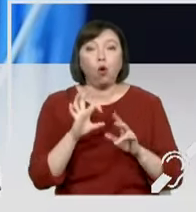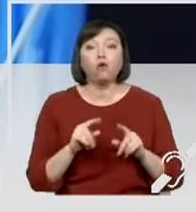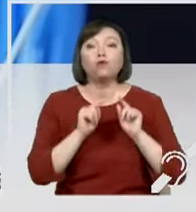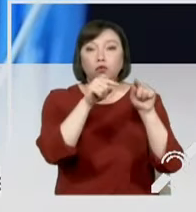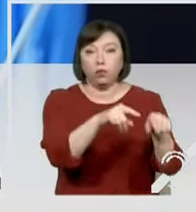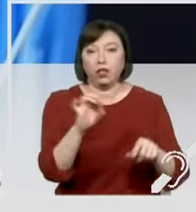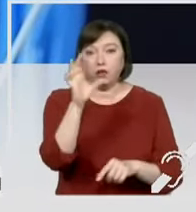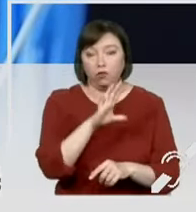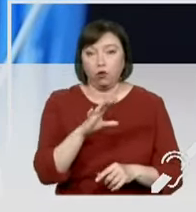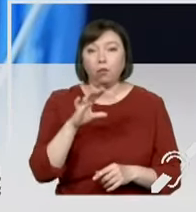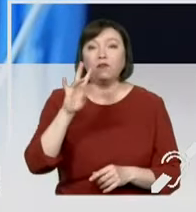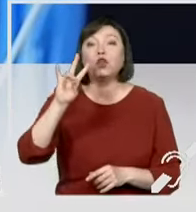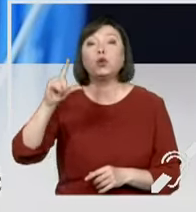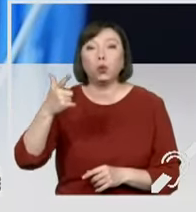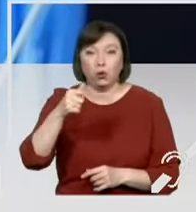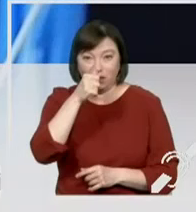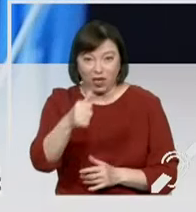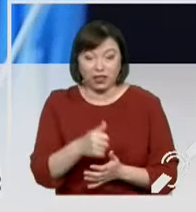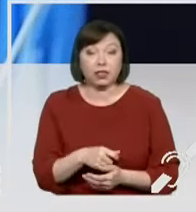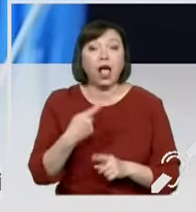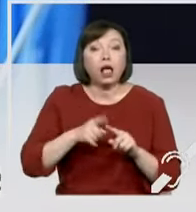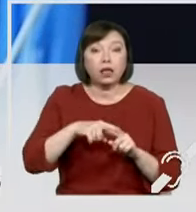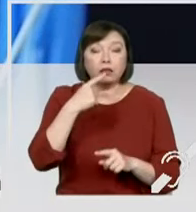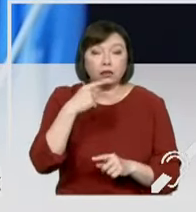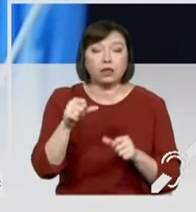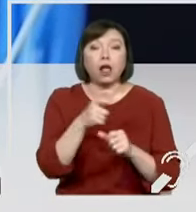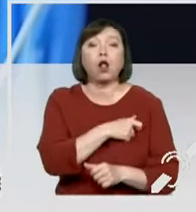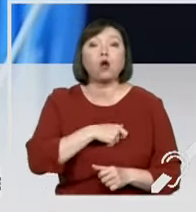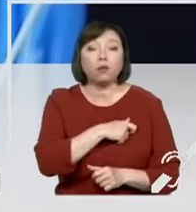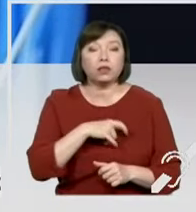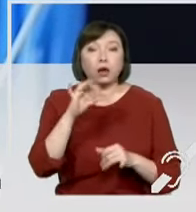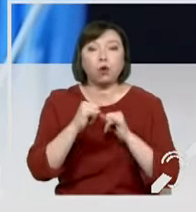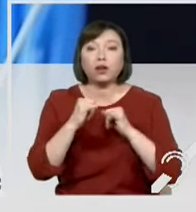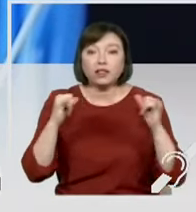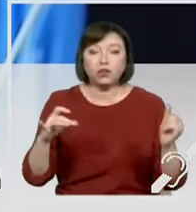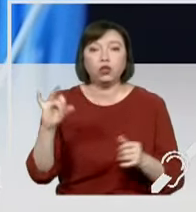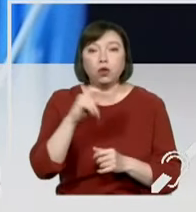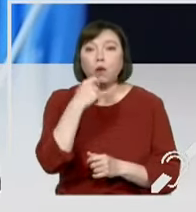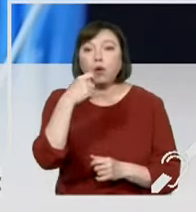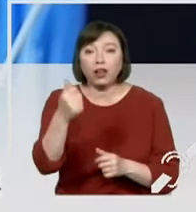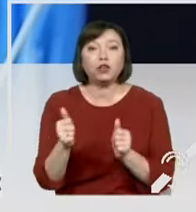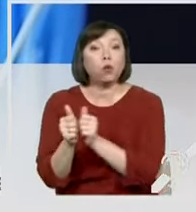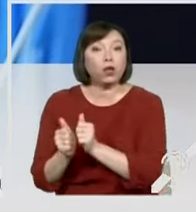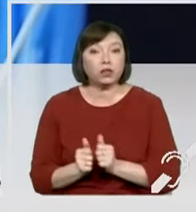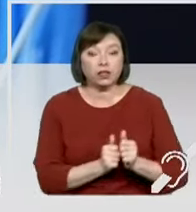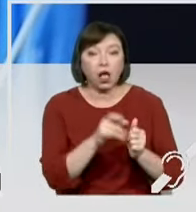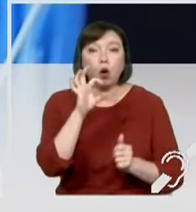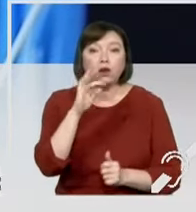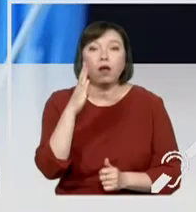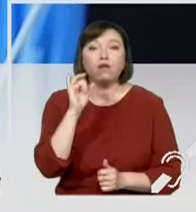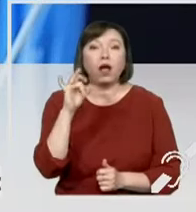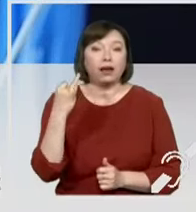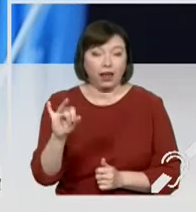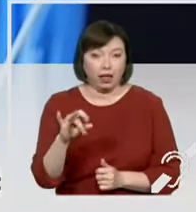Uniunea Europeană în luna iunie. Declarațiile au fost făcute de comisarul pentru extindere și politică de vecinătate, Oliver Varei,